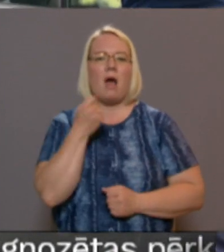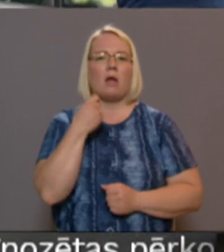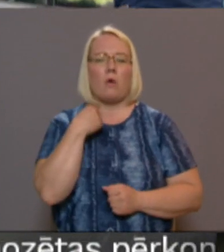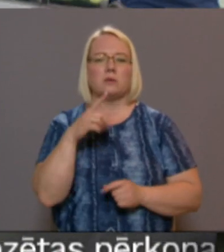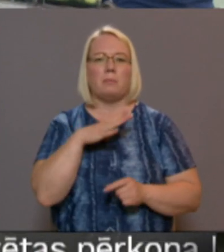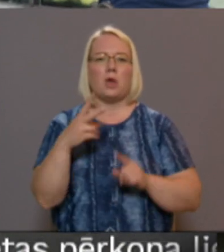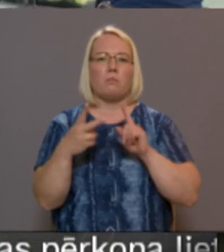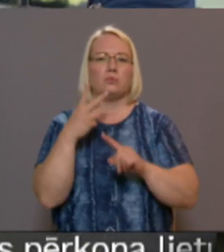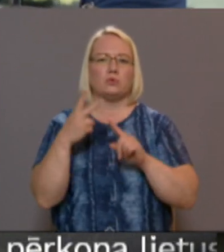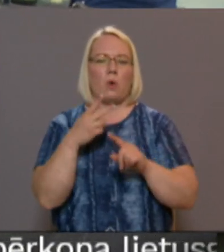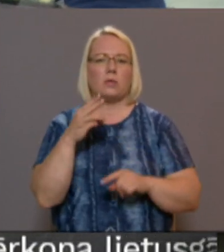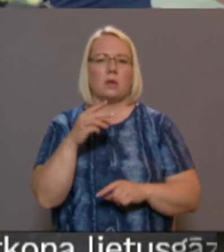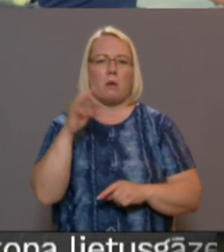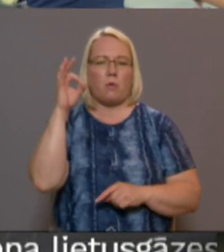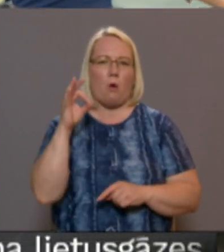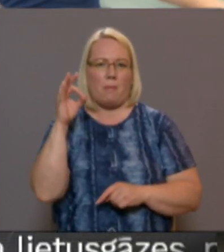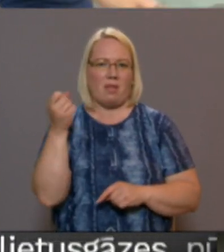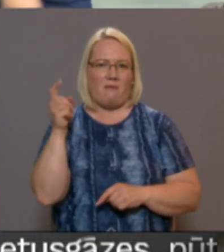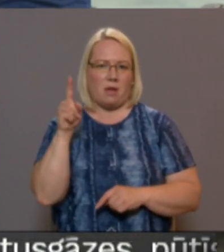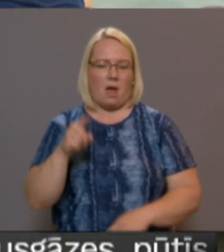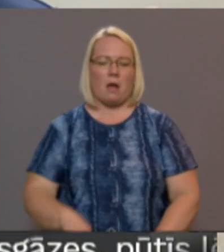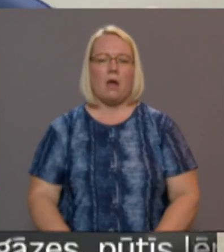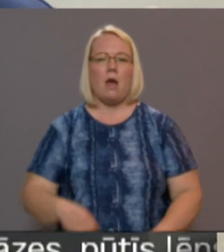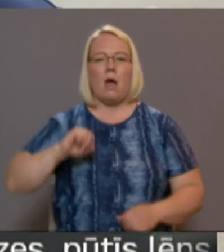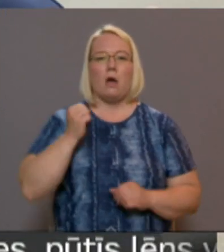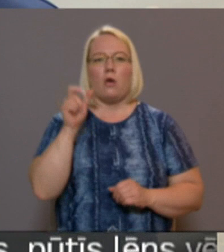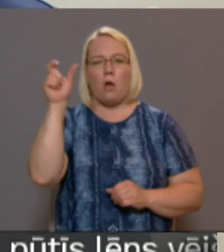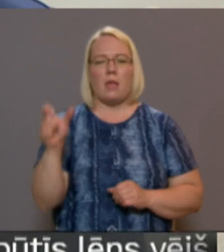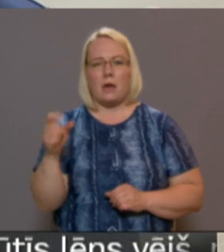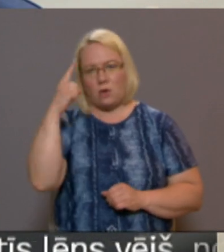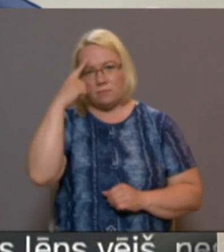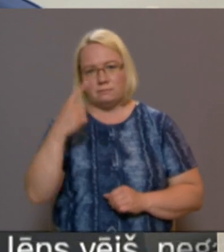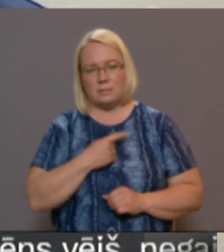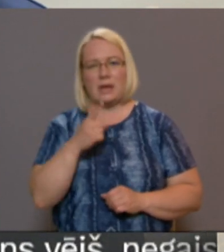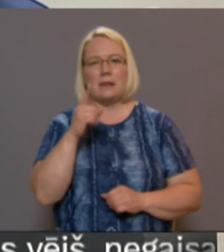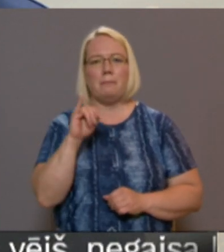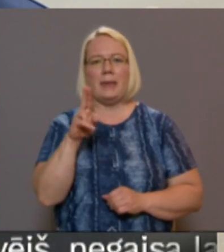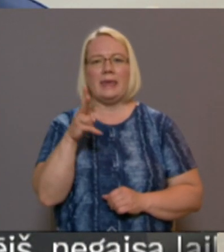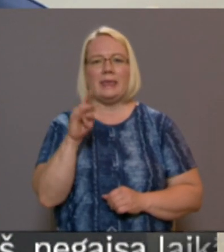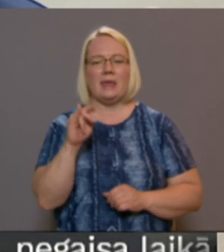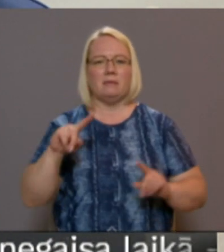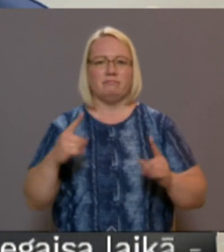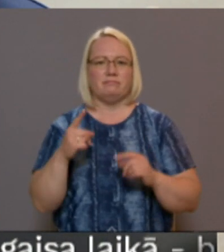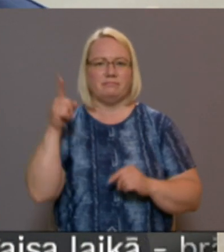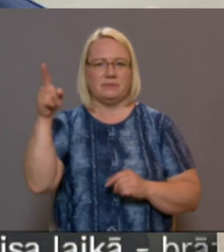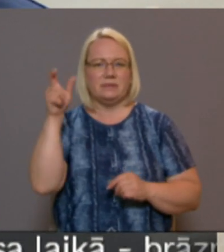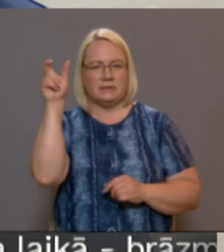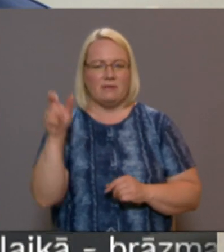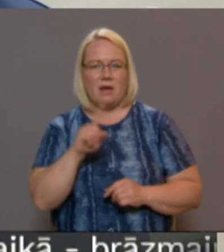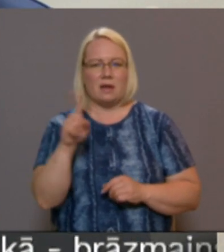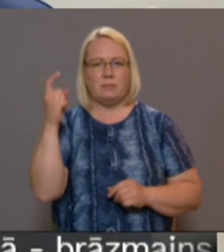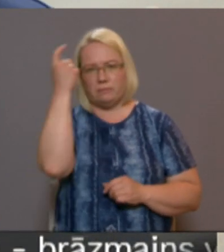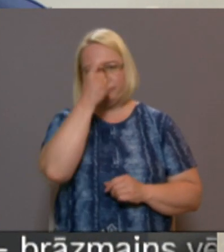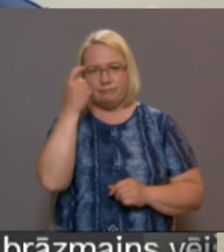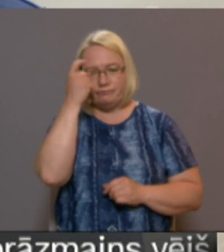pārsniedza 0,5 promili. Kolēģi jau man informēja, ka viņi ir piņķos aizturējuši vadītāju, kurš ir sēdies pie stūras